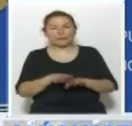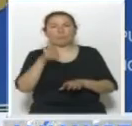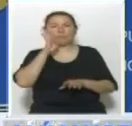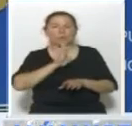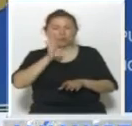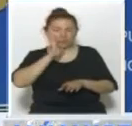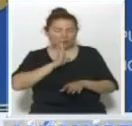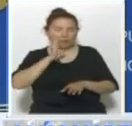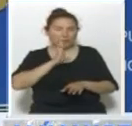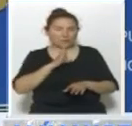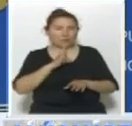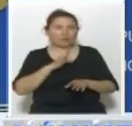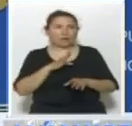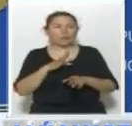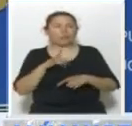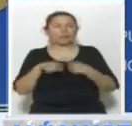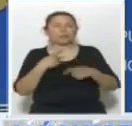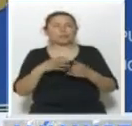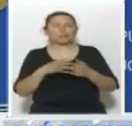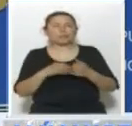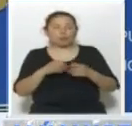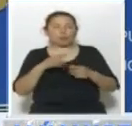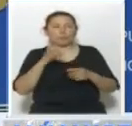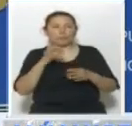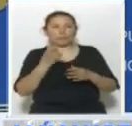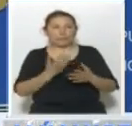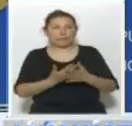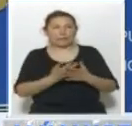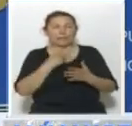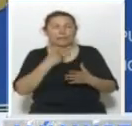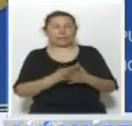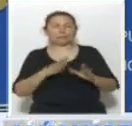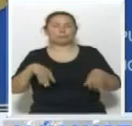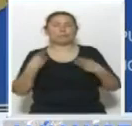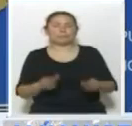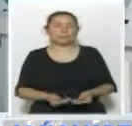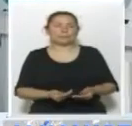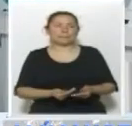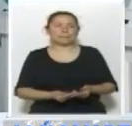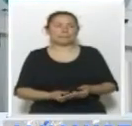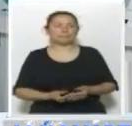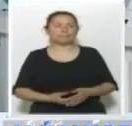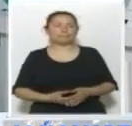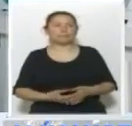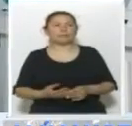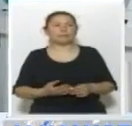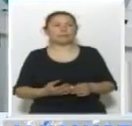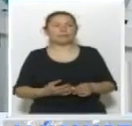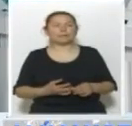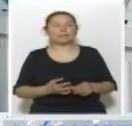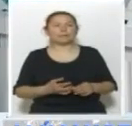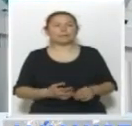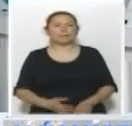суды көлеміне қарай, келген көлеміне қарай кестемен береміз. Үлгін лампаларды суларды